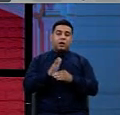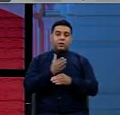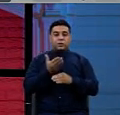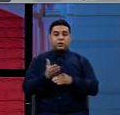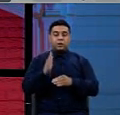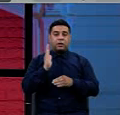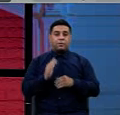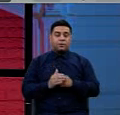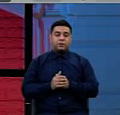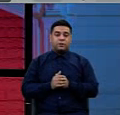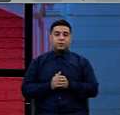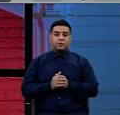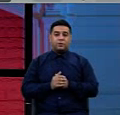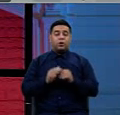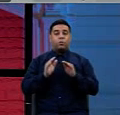ajratib chiqamiz.